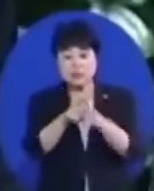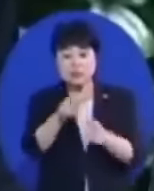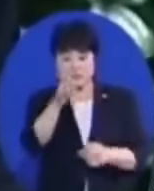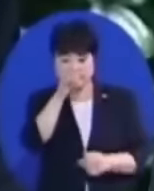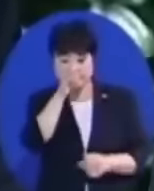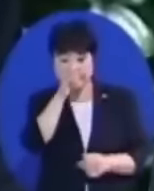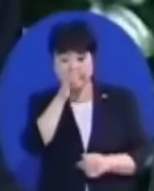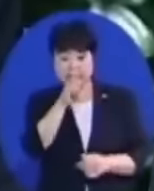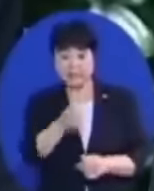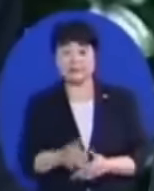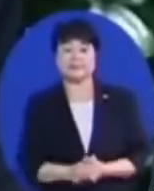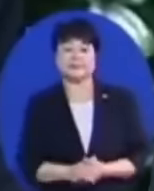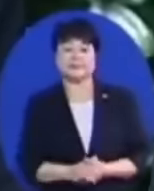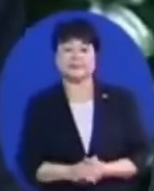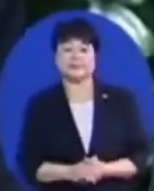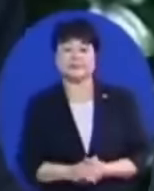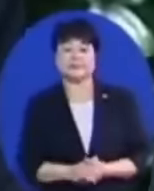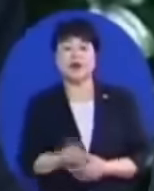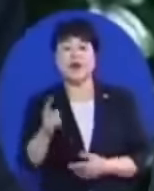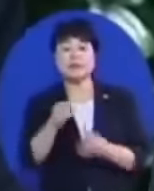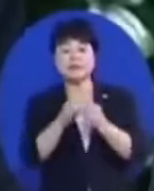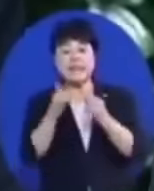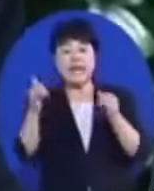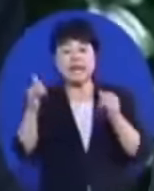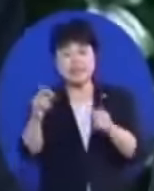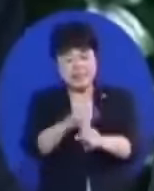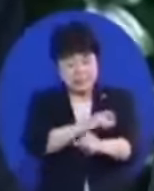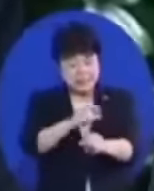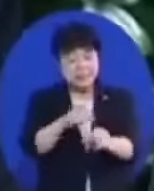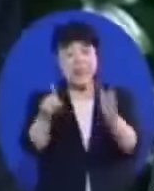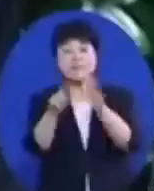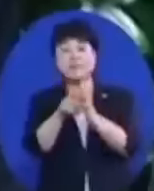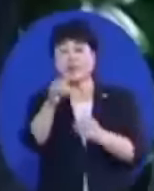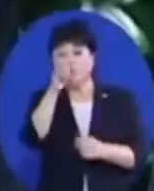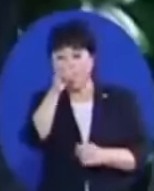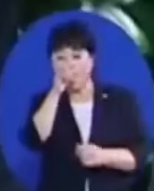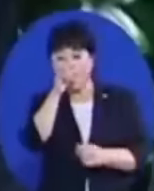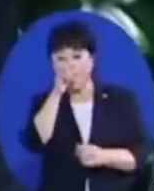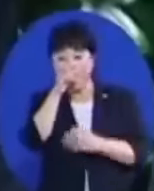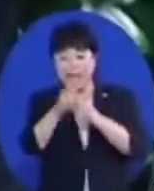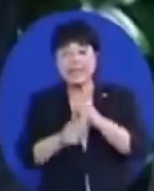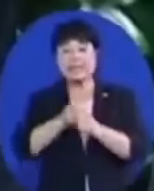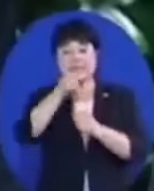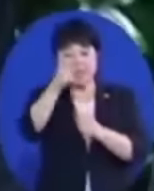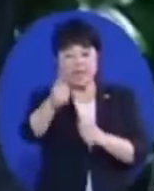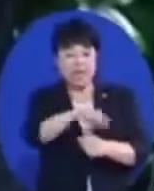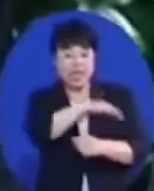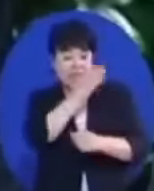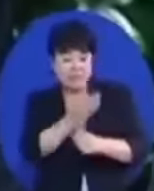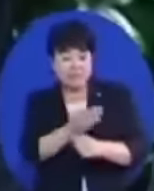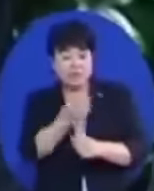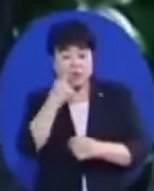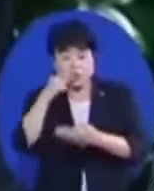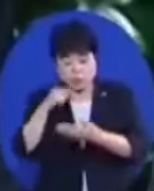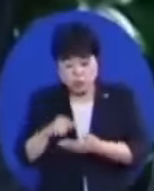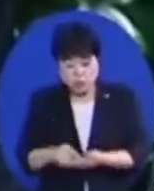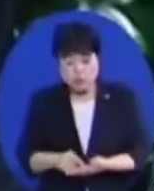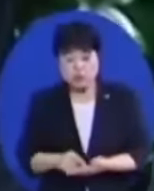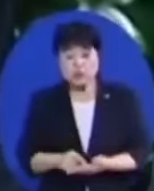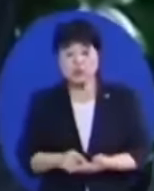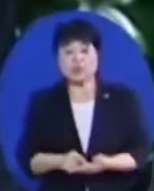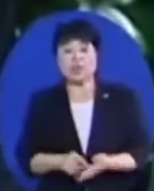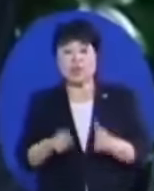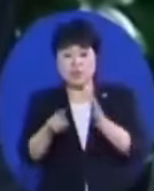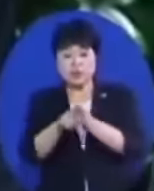않습니까? 그래도 어떠한 사람은 특별한 믿음을 가지고 하나님의 능력을 더 쉽게 있는